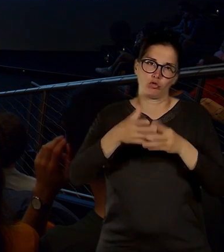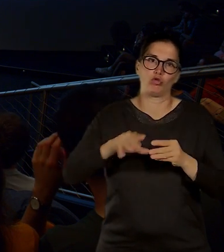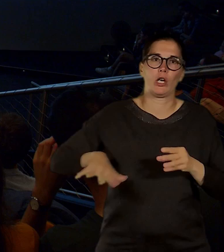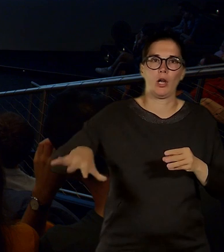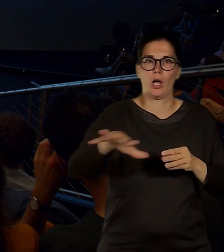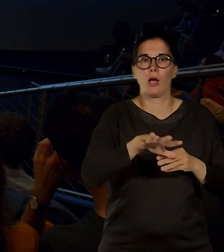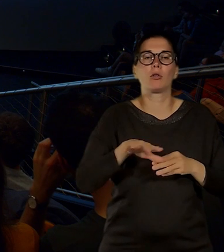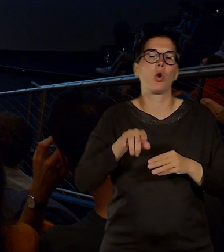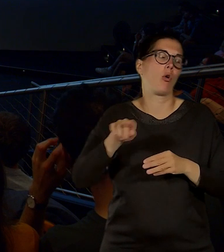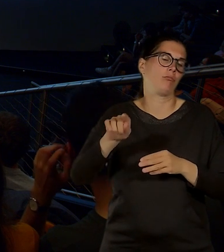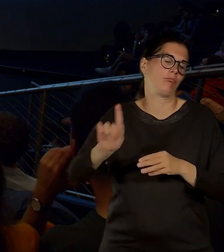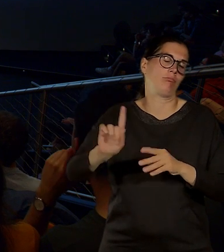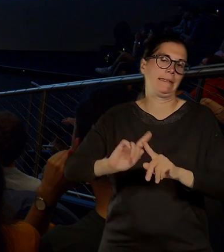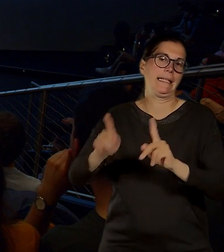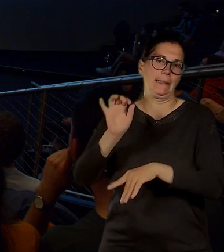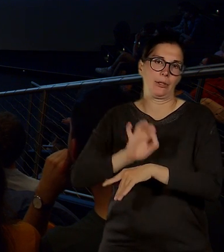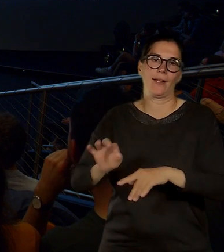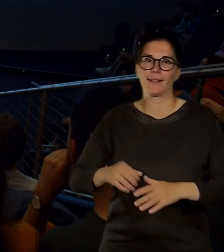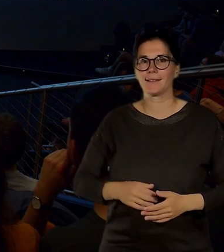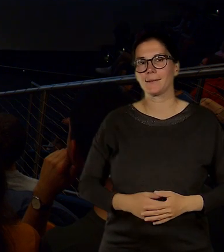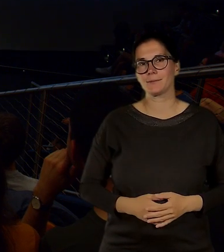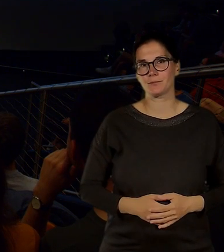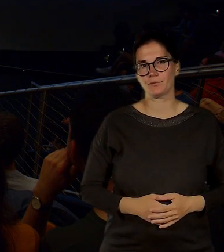vlastně veškeré vazby.